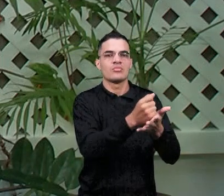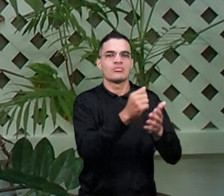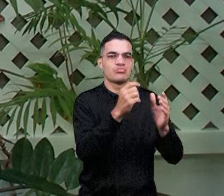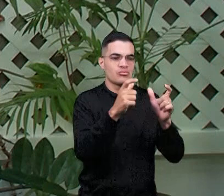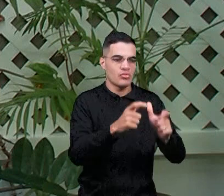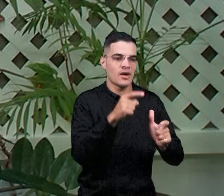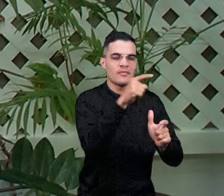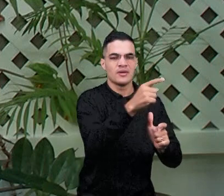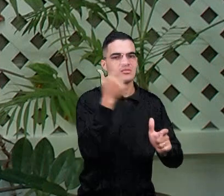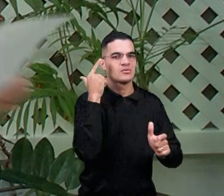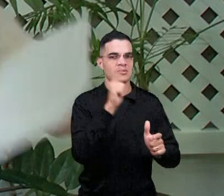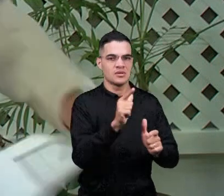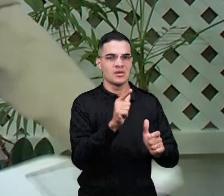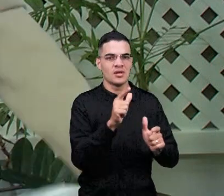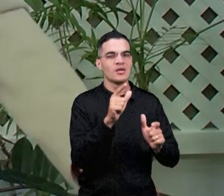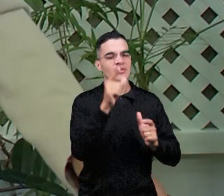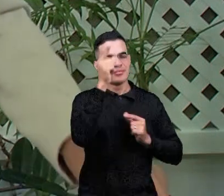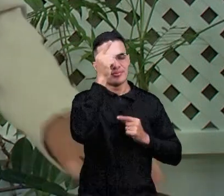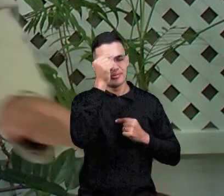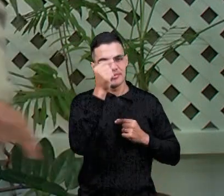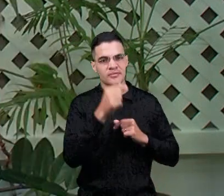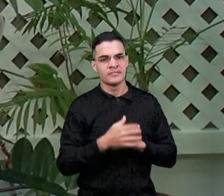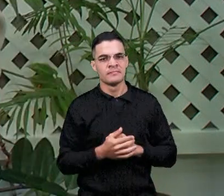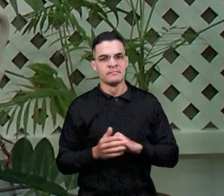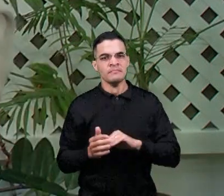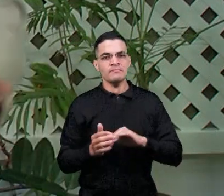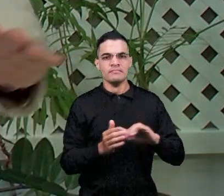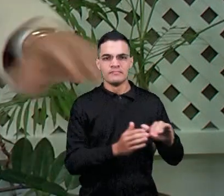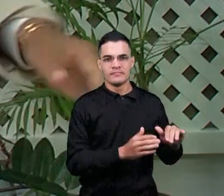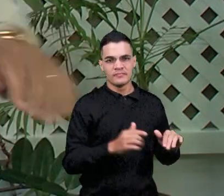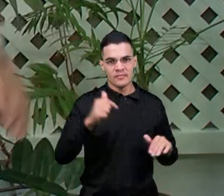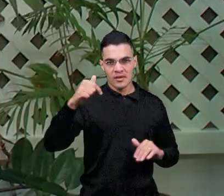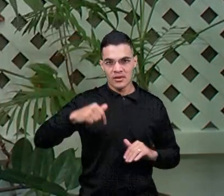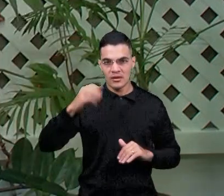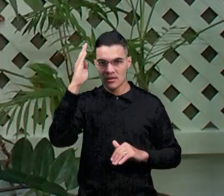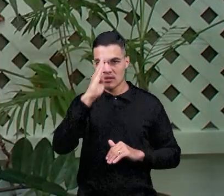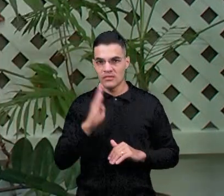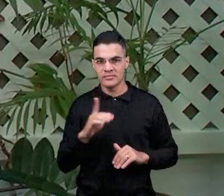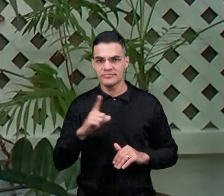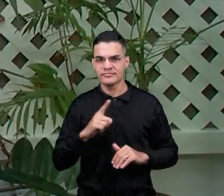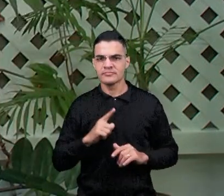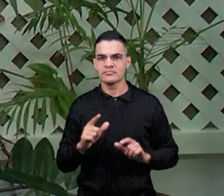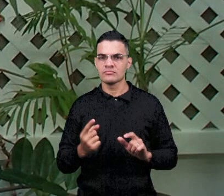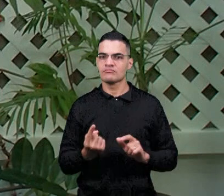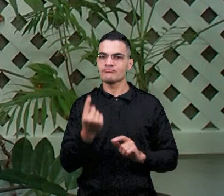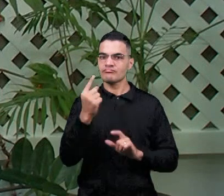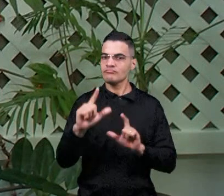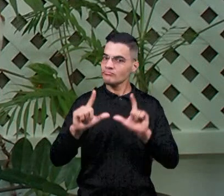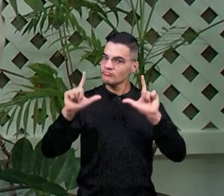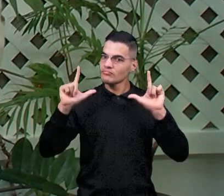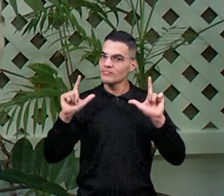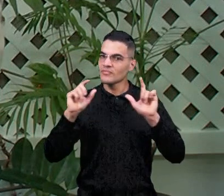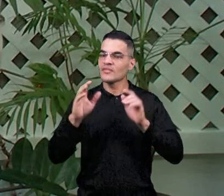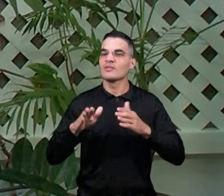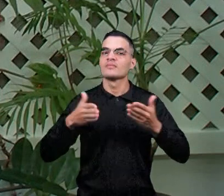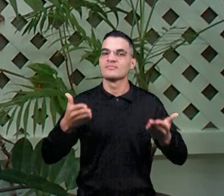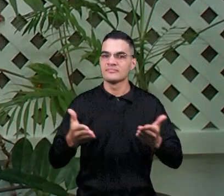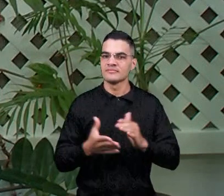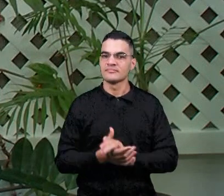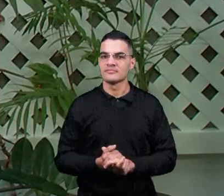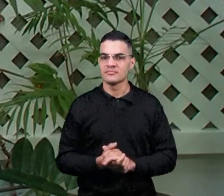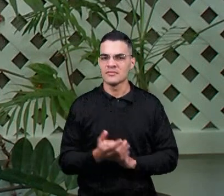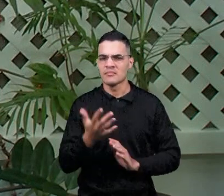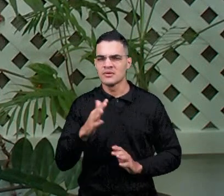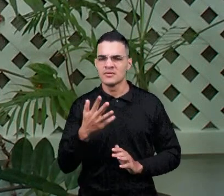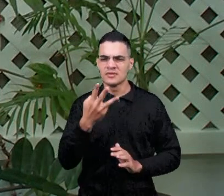vivre. Mes frères, au Brésil, ce que nous avons une évidence ici, plus